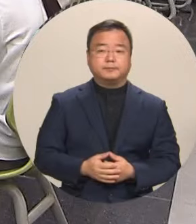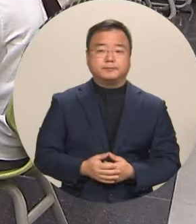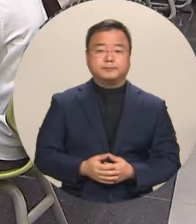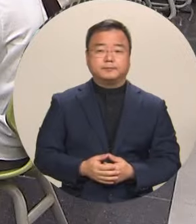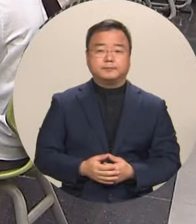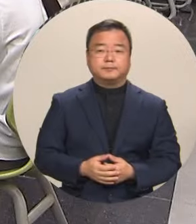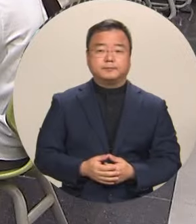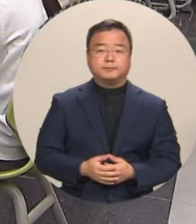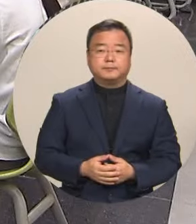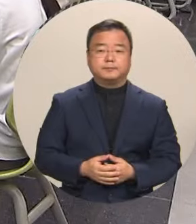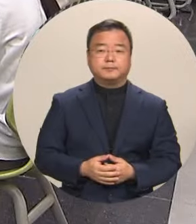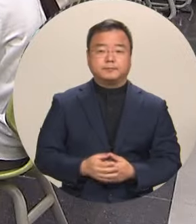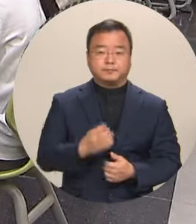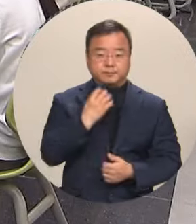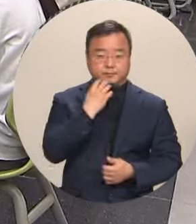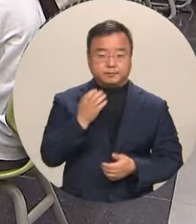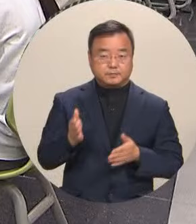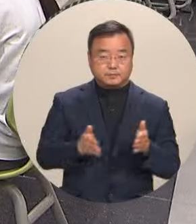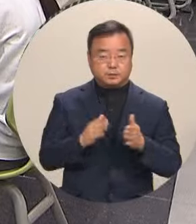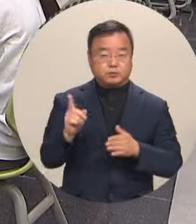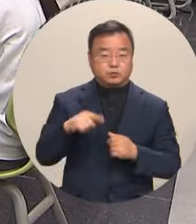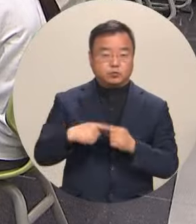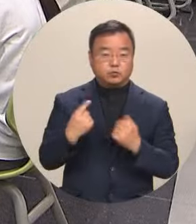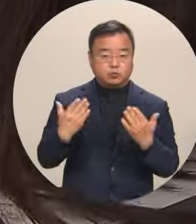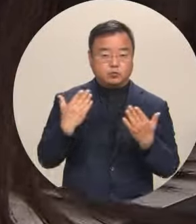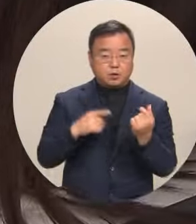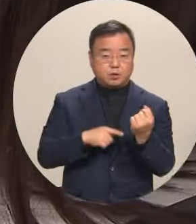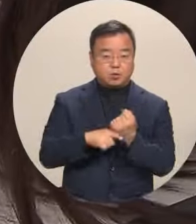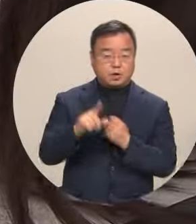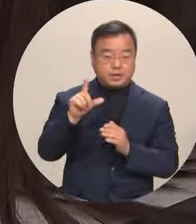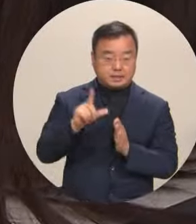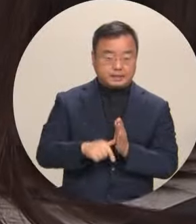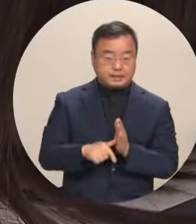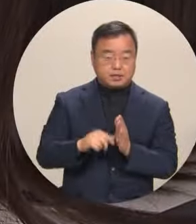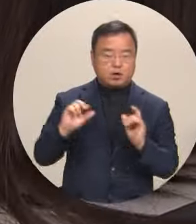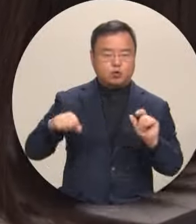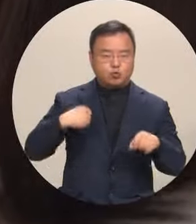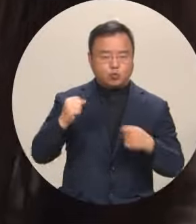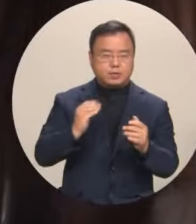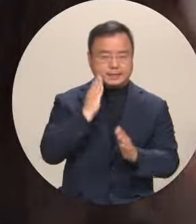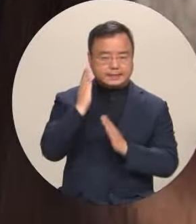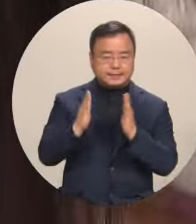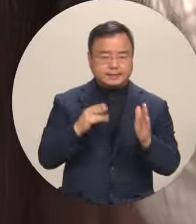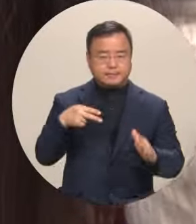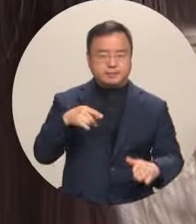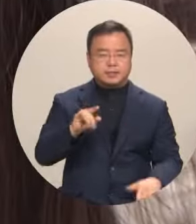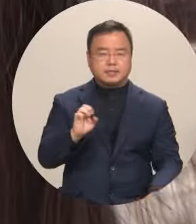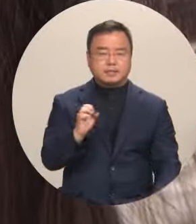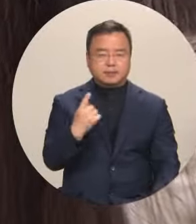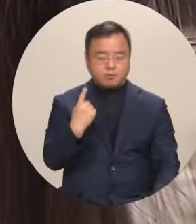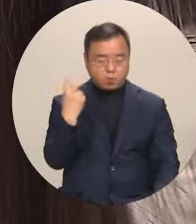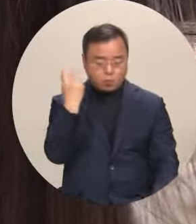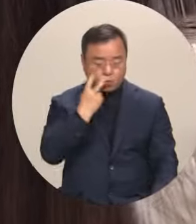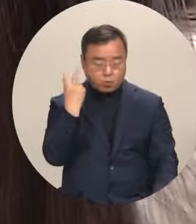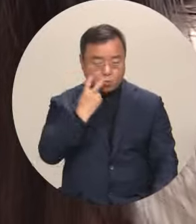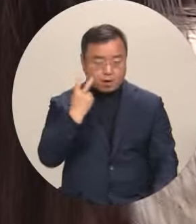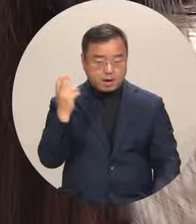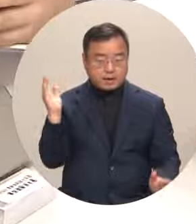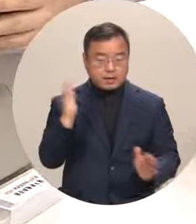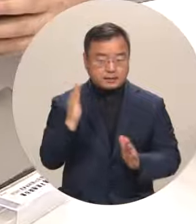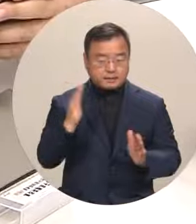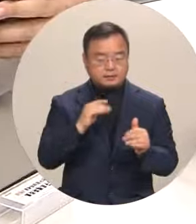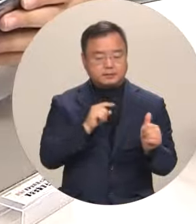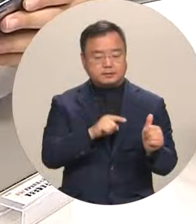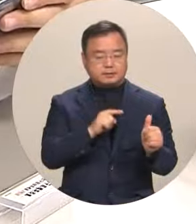취재했습니다 경기도회 한 초등학교 과학시간 동과 식물세포를 관찰 현미경과